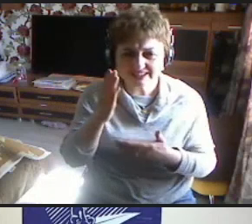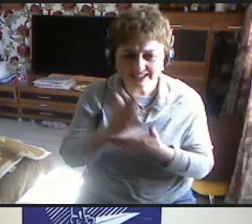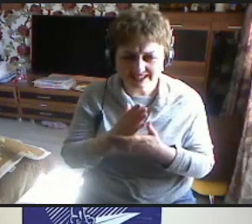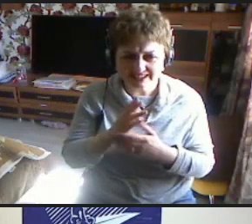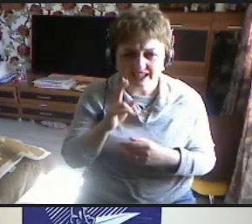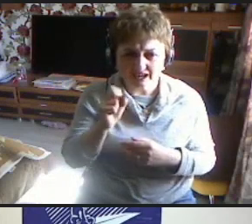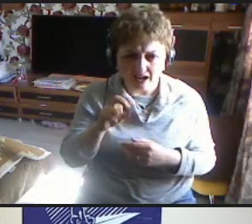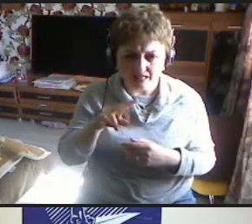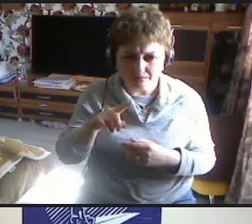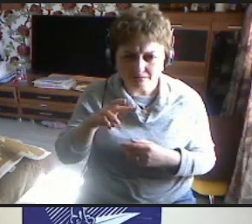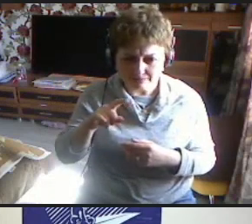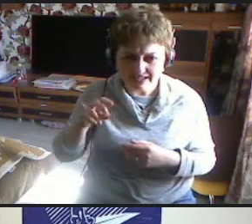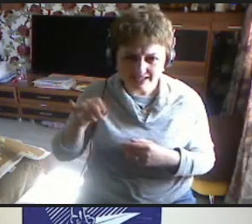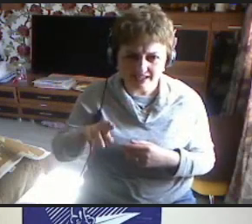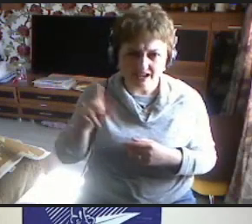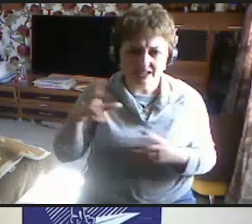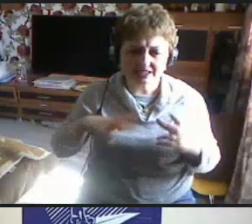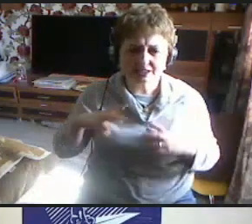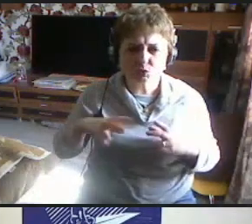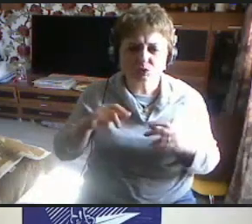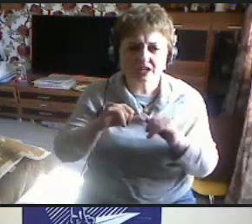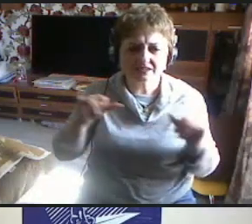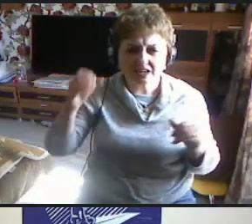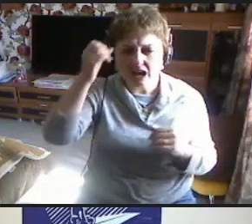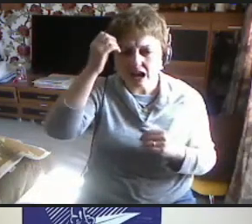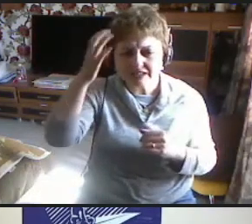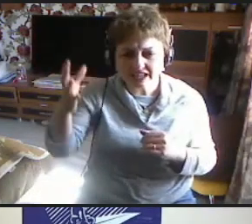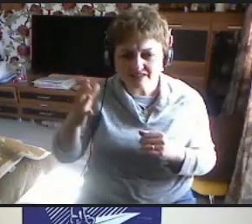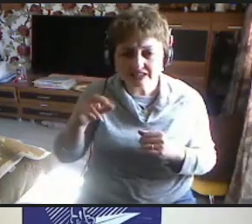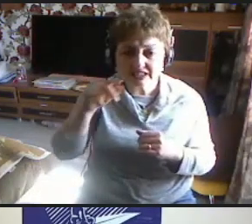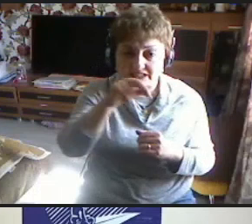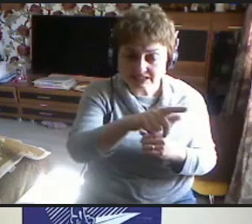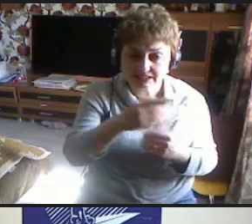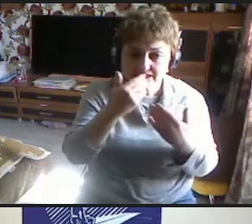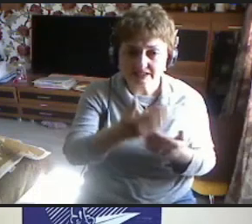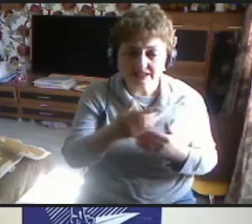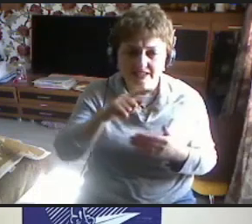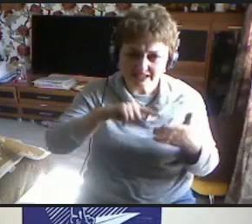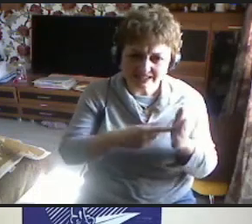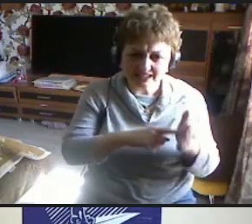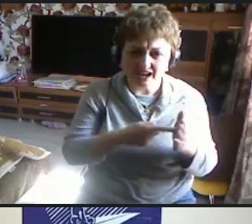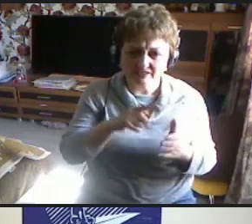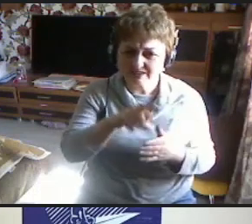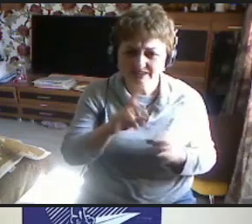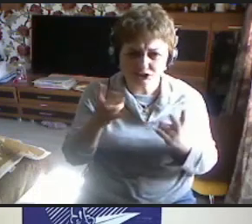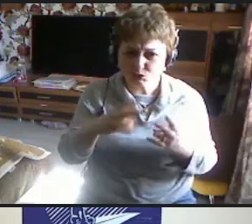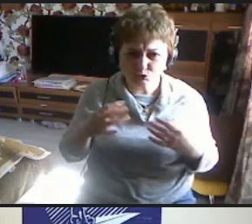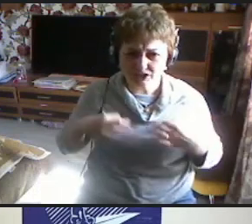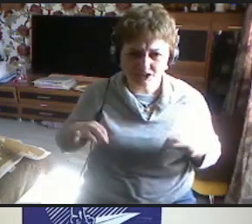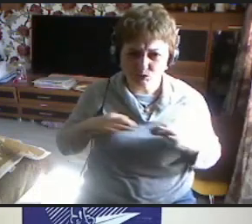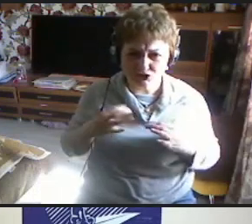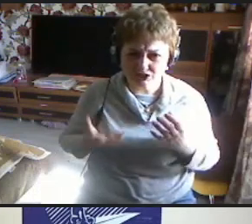Элисте институт развития образования. Идите к ним, настаивайте. Здесь не нужна юридическая поддержка.